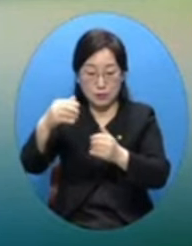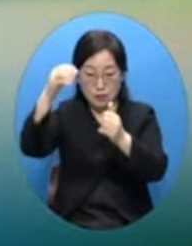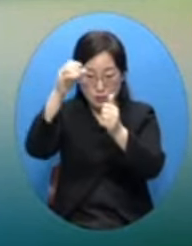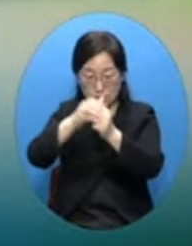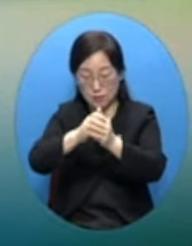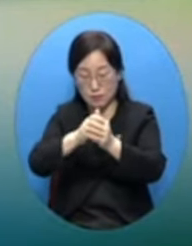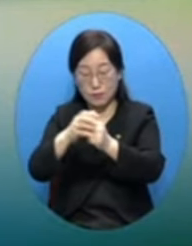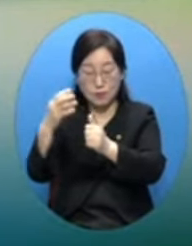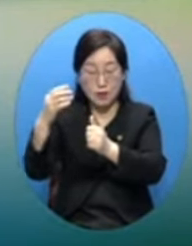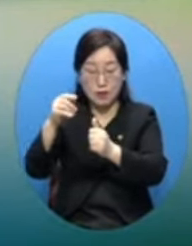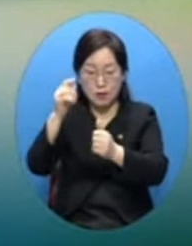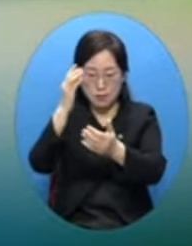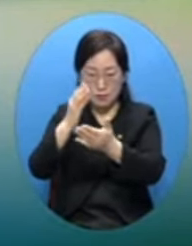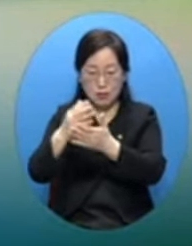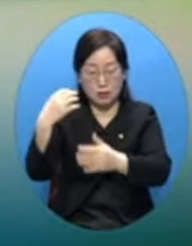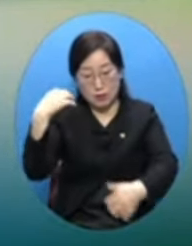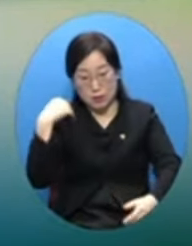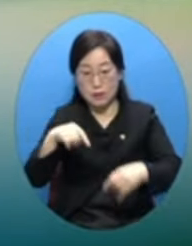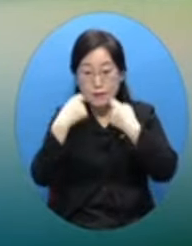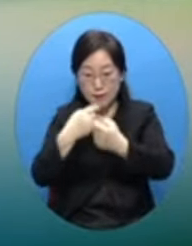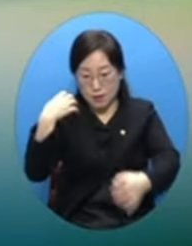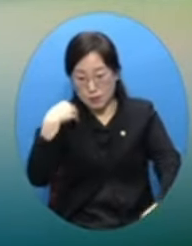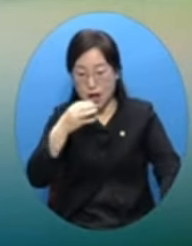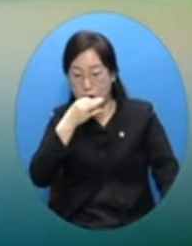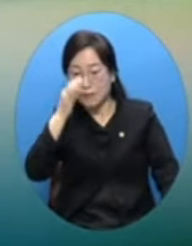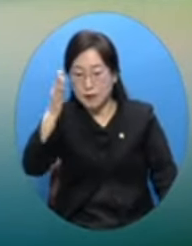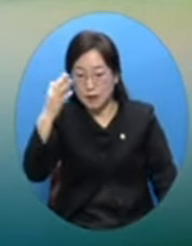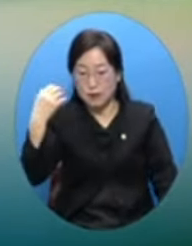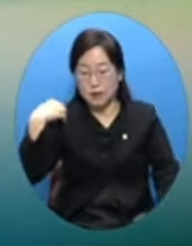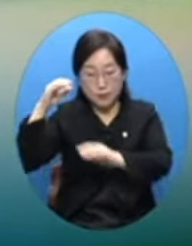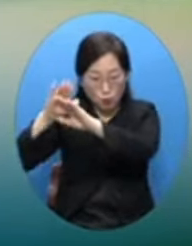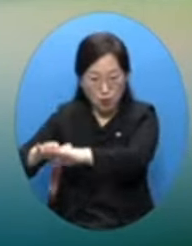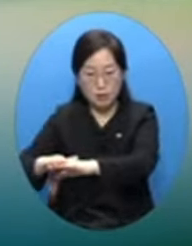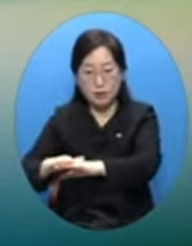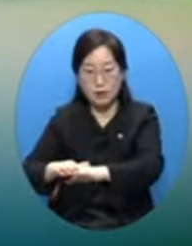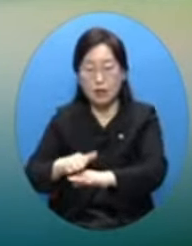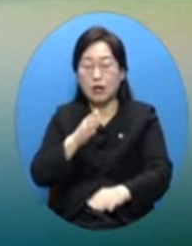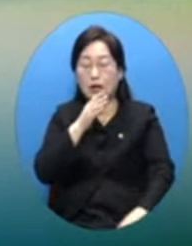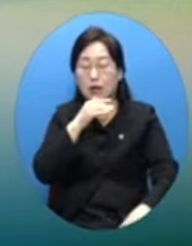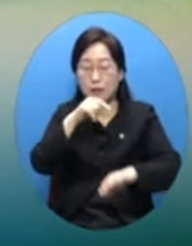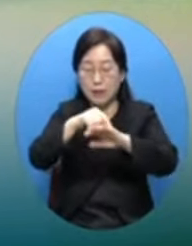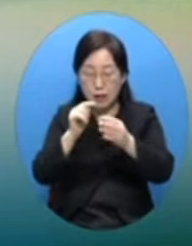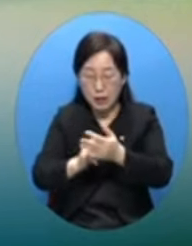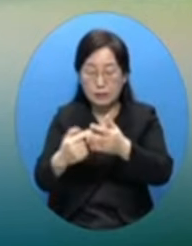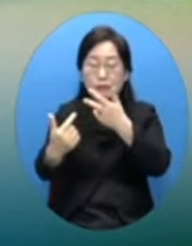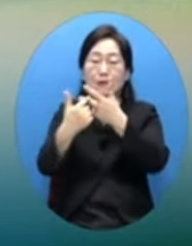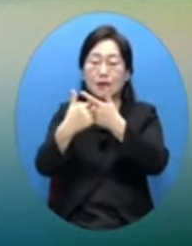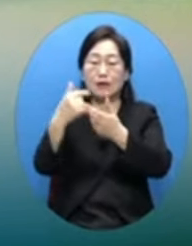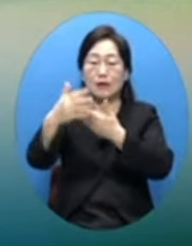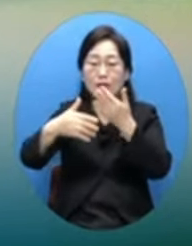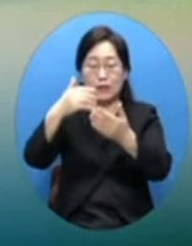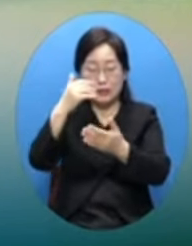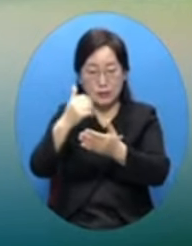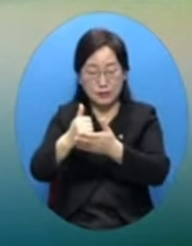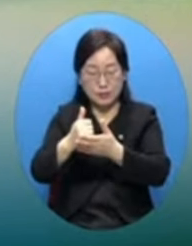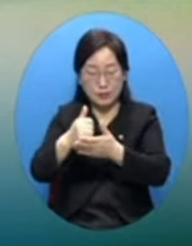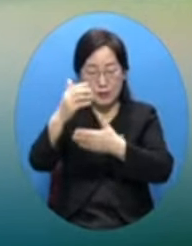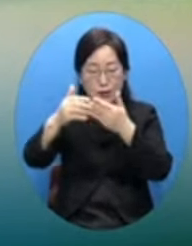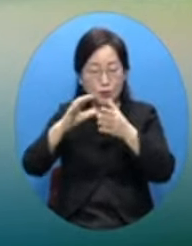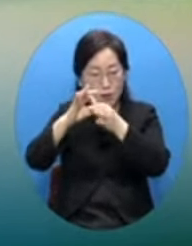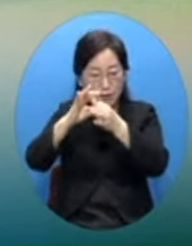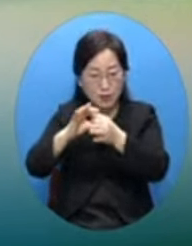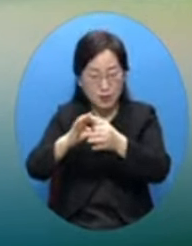내려놓으라고 말씀하실 때 내려놓으면 그 중심과 마음을 보시고 삶을 하나님의 방향으로 놀랍게